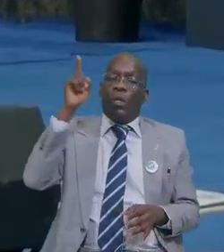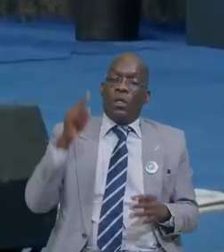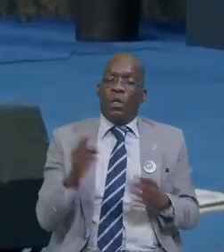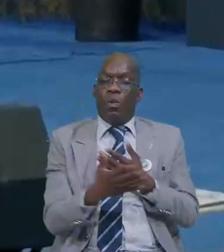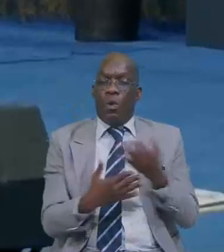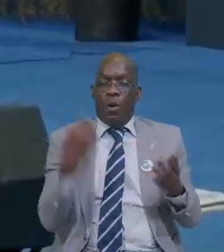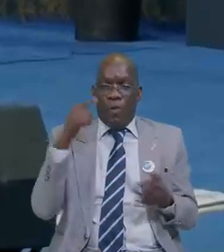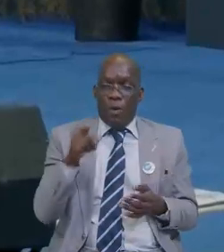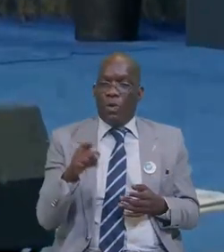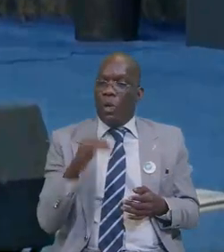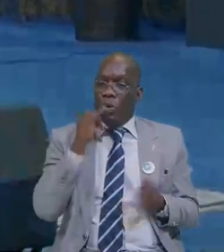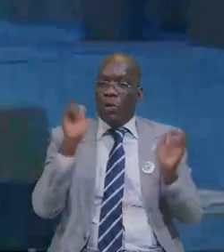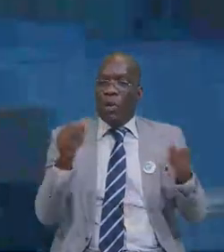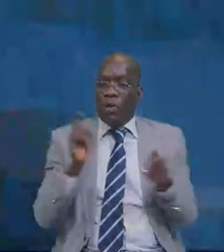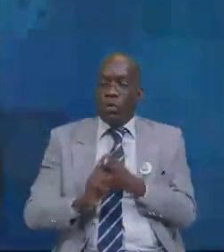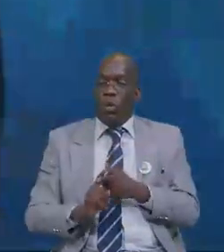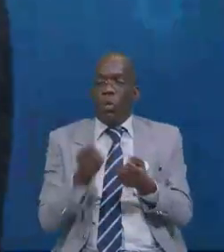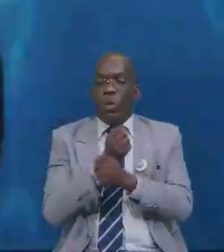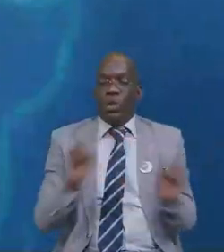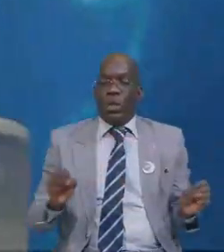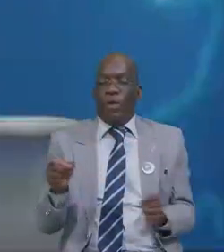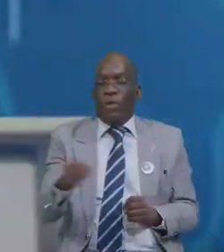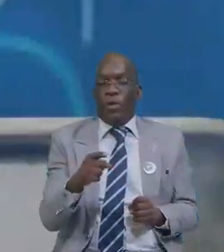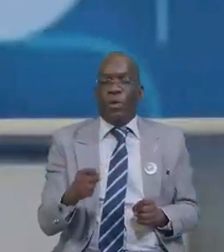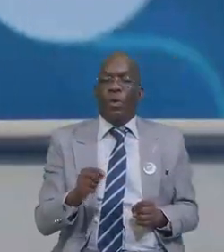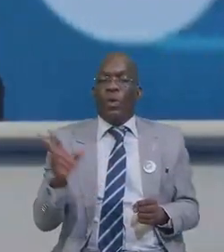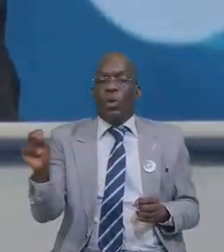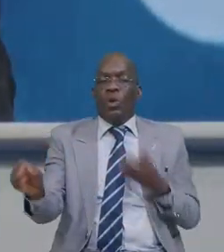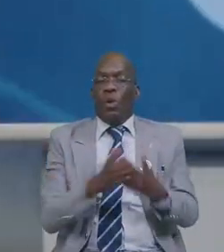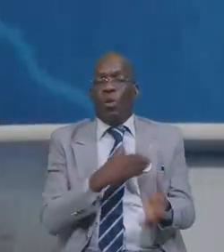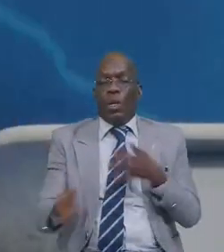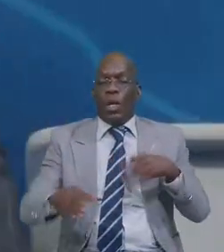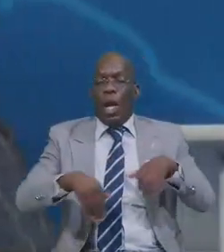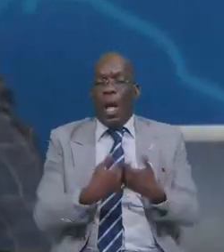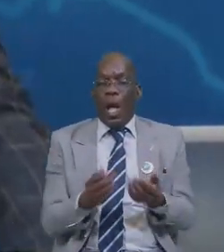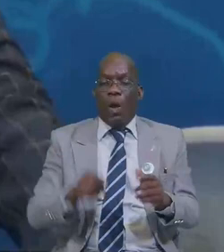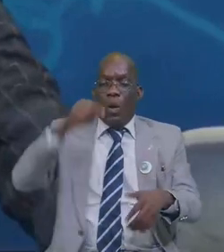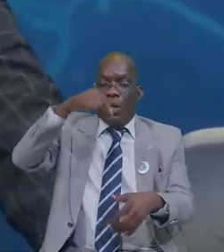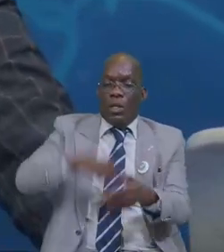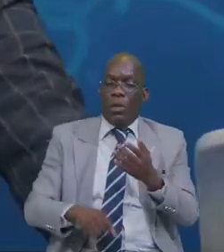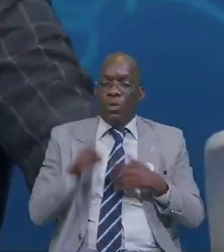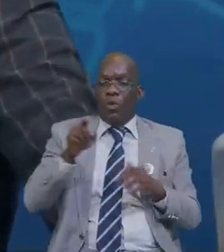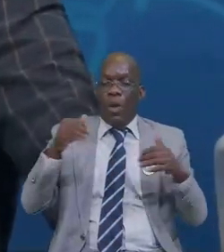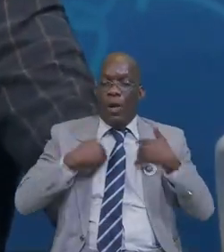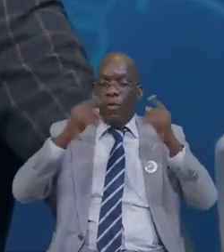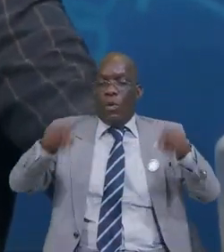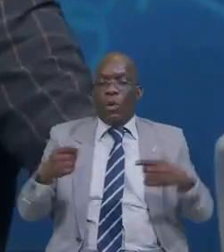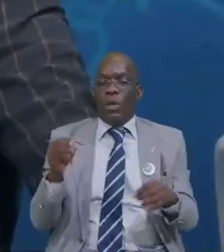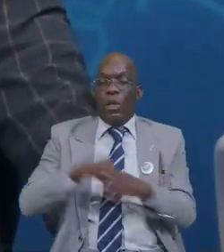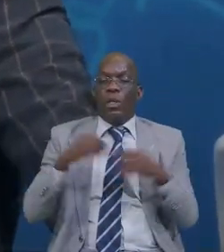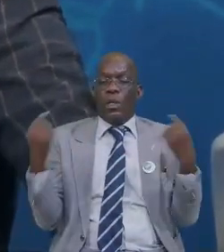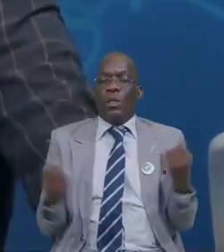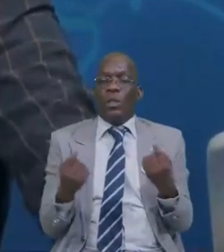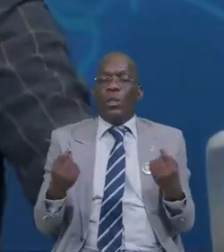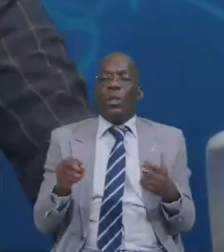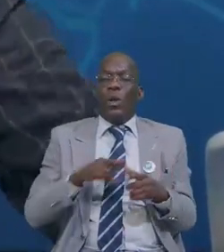Il est capable de sauver parfaitement, peu importe la profondeur du péché